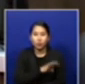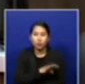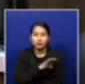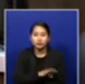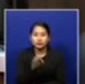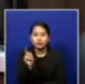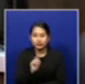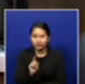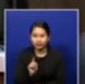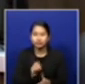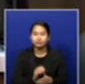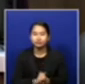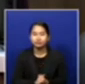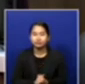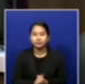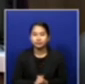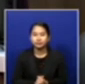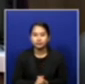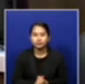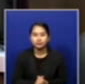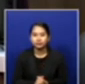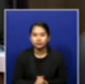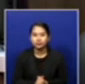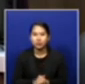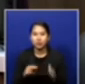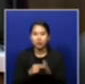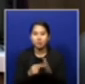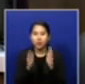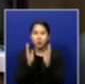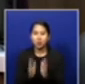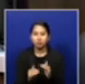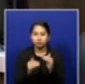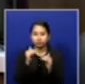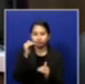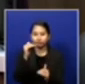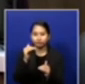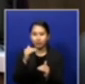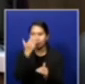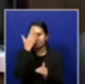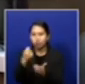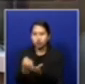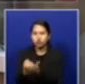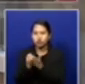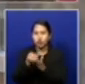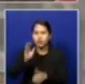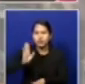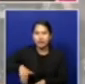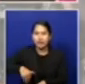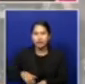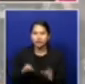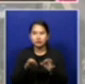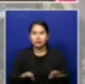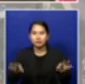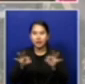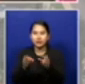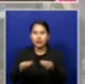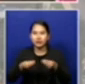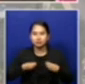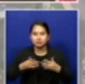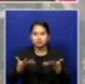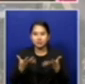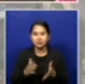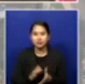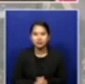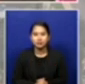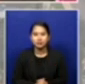เองต้องเป็นพลเมืองชั้นสองจากการช่วยเหลือที่ล่าช้าไม่ให้ความสำคัญเท่าที่ควรรบกว